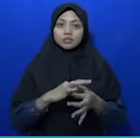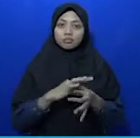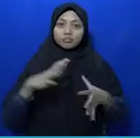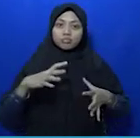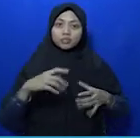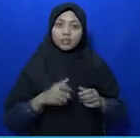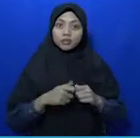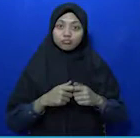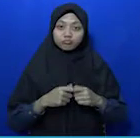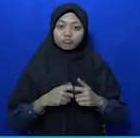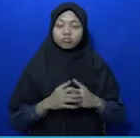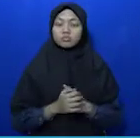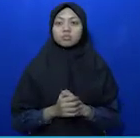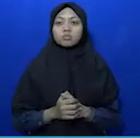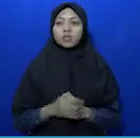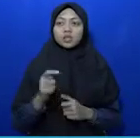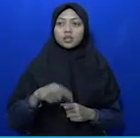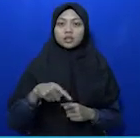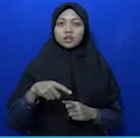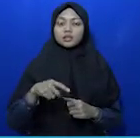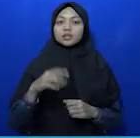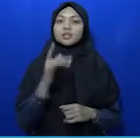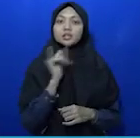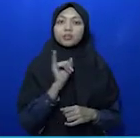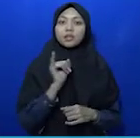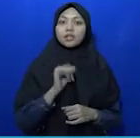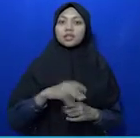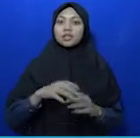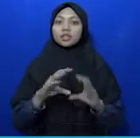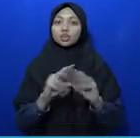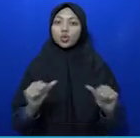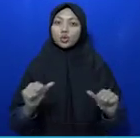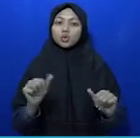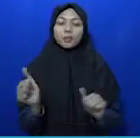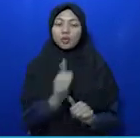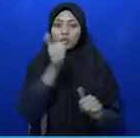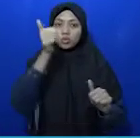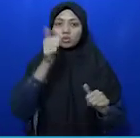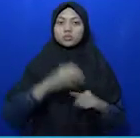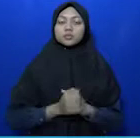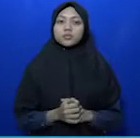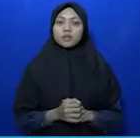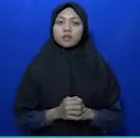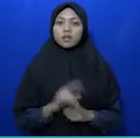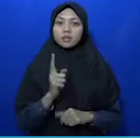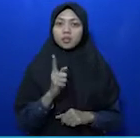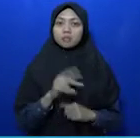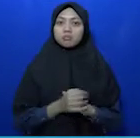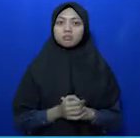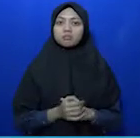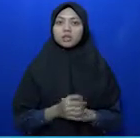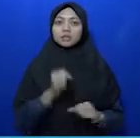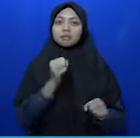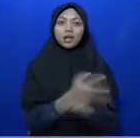51% itu satu-satunya opsi gitu ya, yang saat ini itu yang paling rasional, paling bisa diterapkan